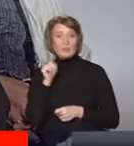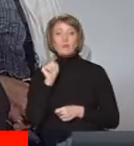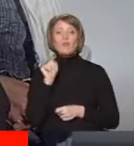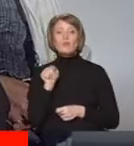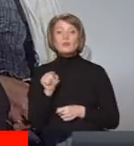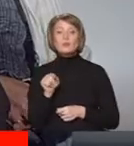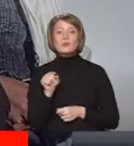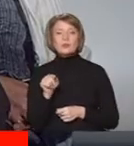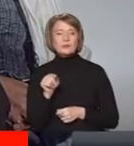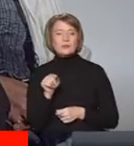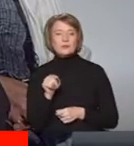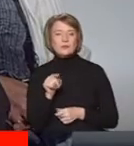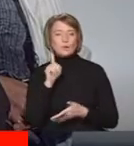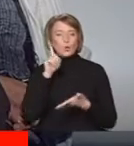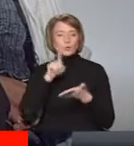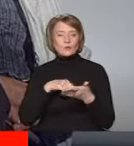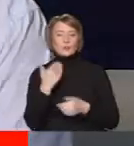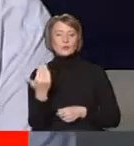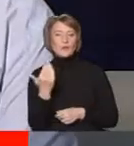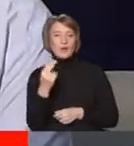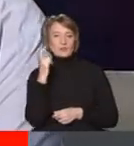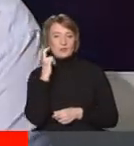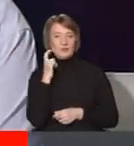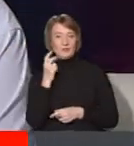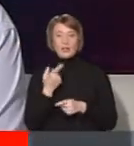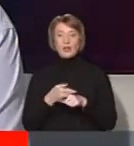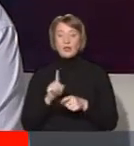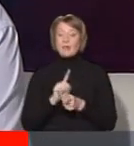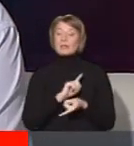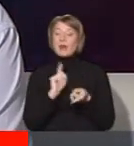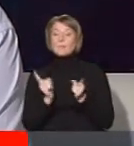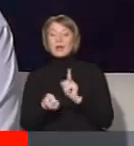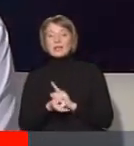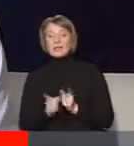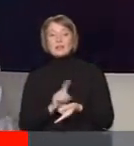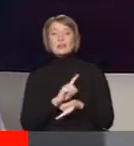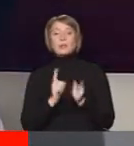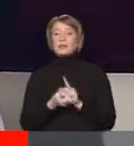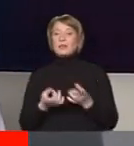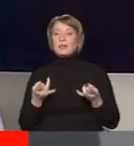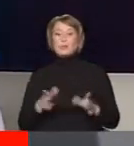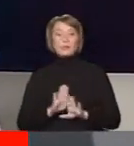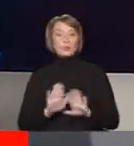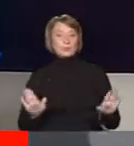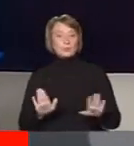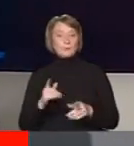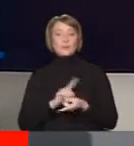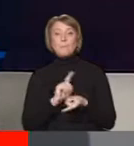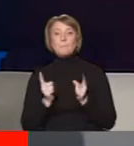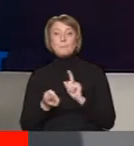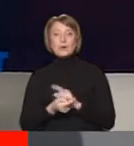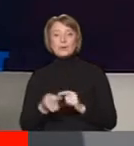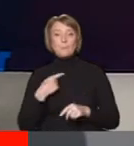таким... нівелюєте довіру до вас, киян? Ні, навпаки. От саме цим от кроком. Навпаки. Я не боюся, навпаки,